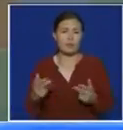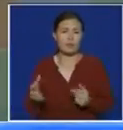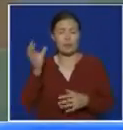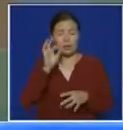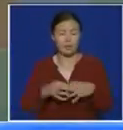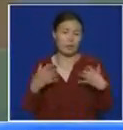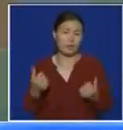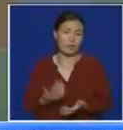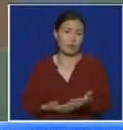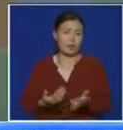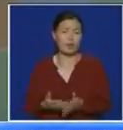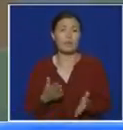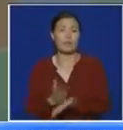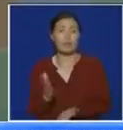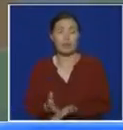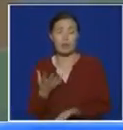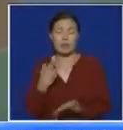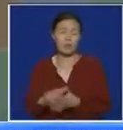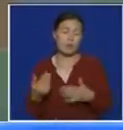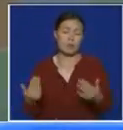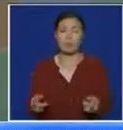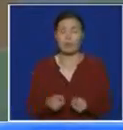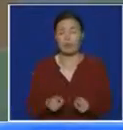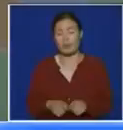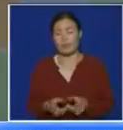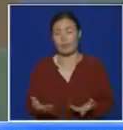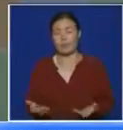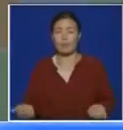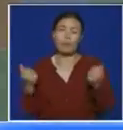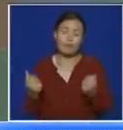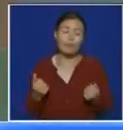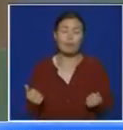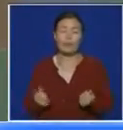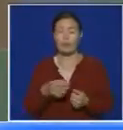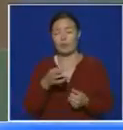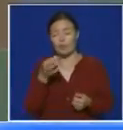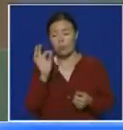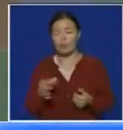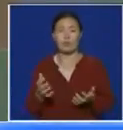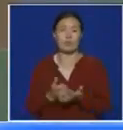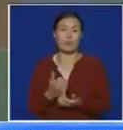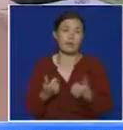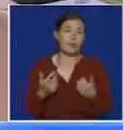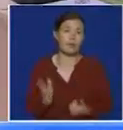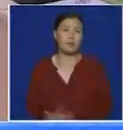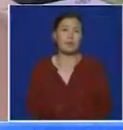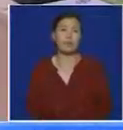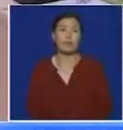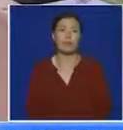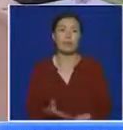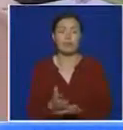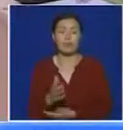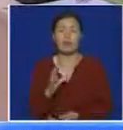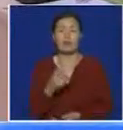өмір салтын насихаттау бағытында да өздерін сондай жағы спорттық жағынан да өз қырларын көрсетіп жатыр. Сайыста